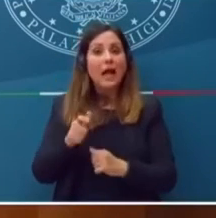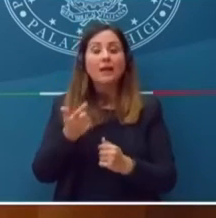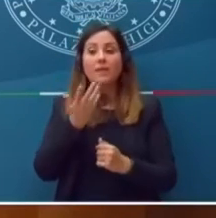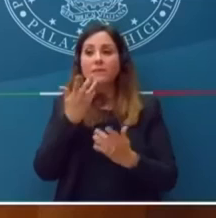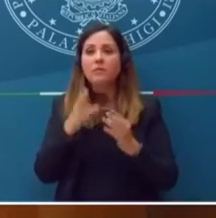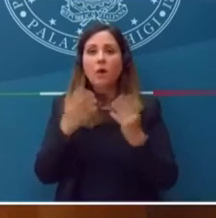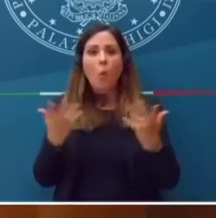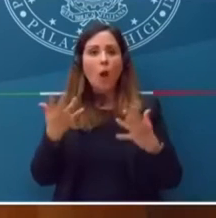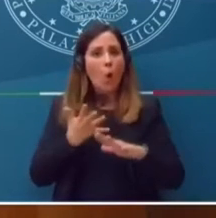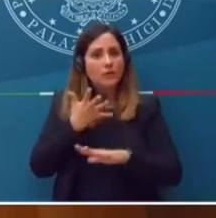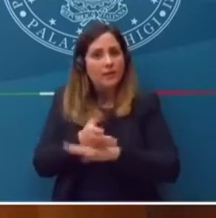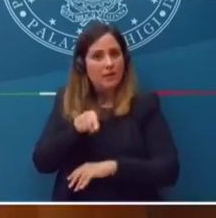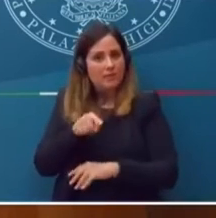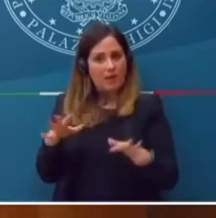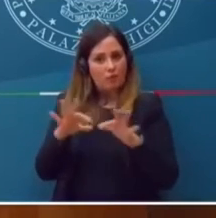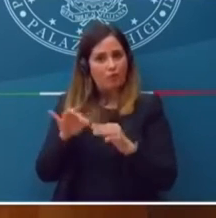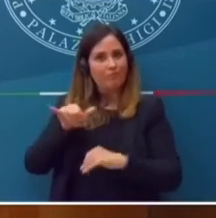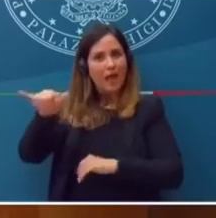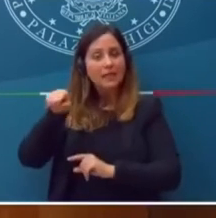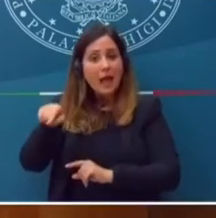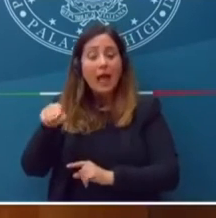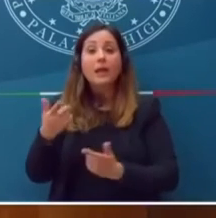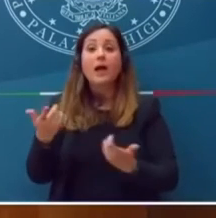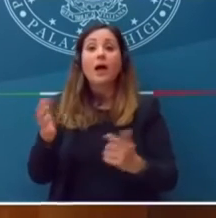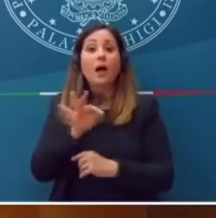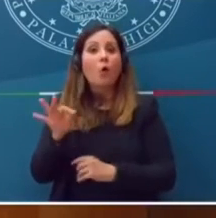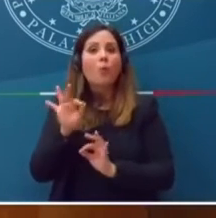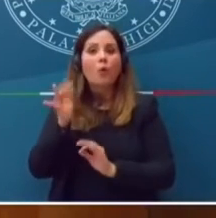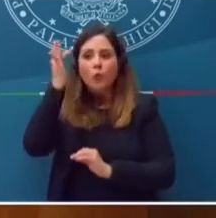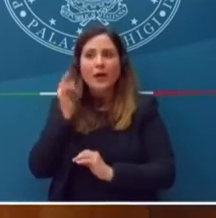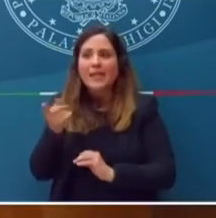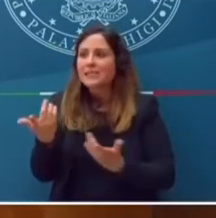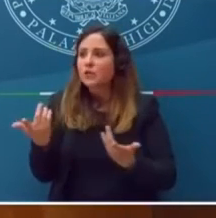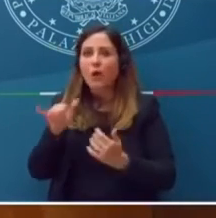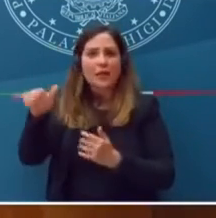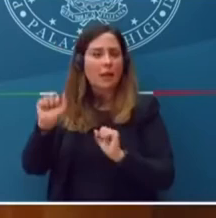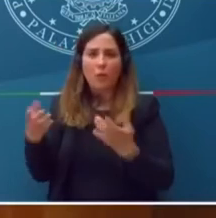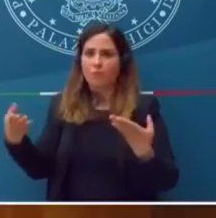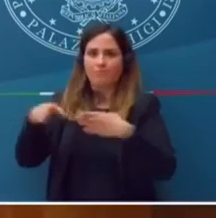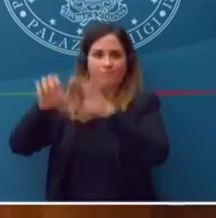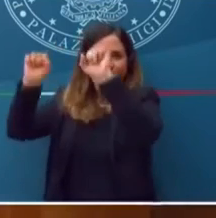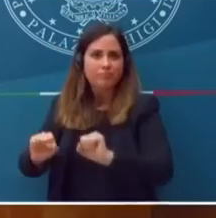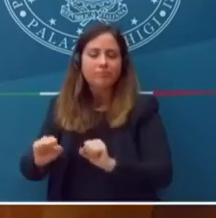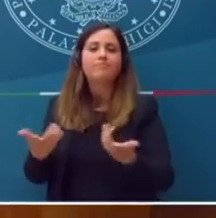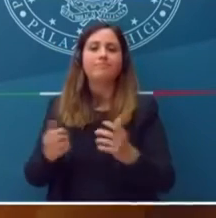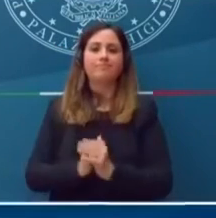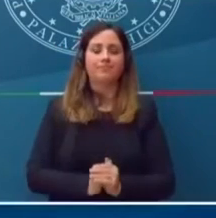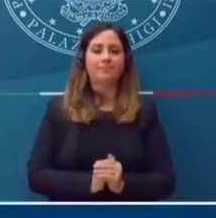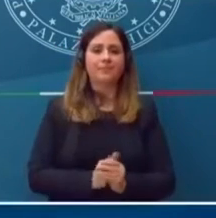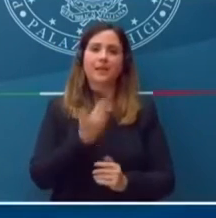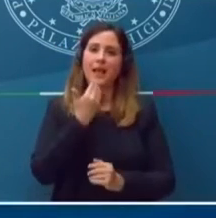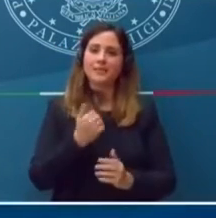disuguaglianza che altrimenti condannerebbe a una dissoluzione definitiva la nostra compagnia di bandiera. Grazie.